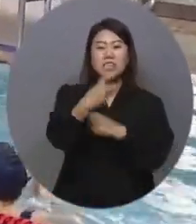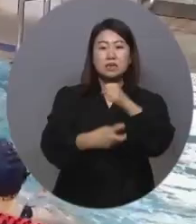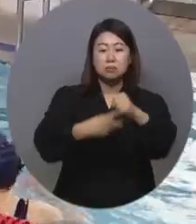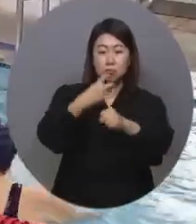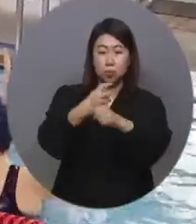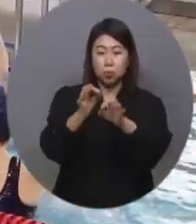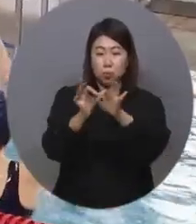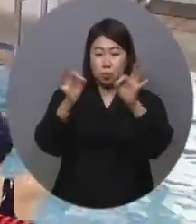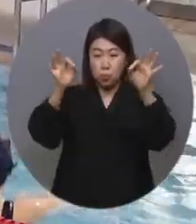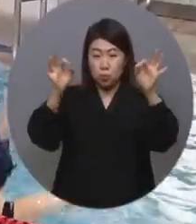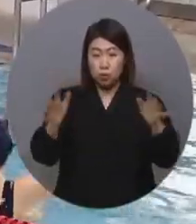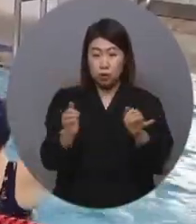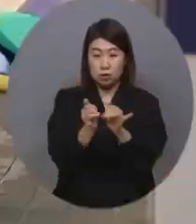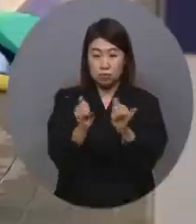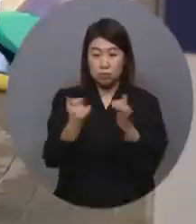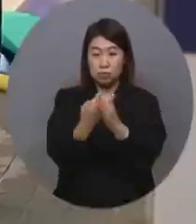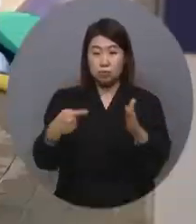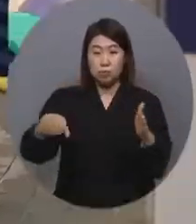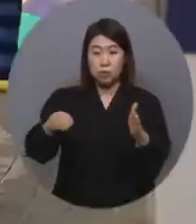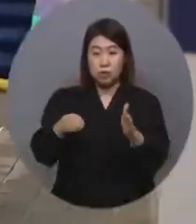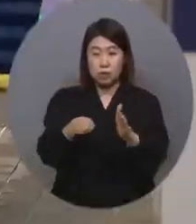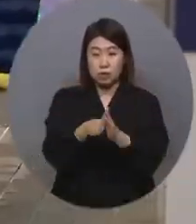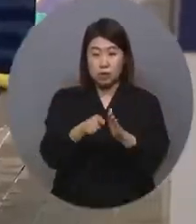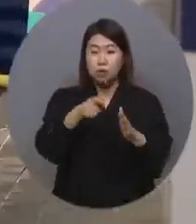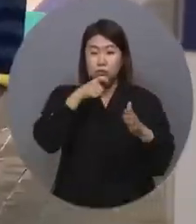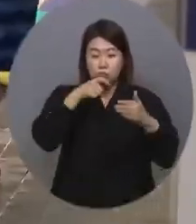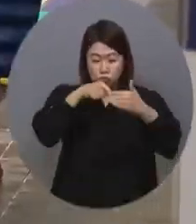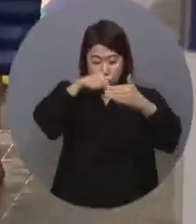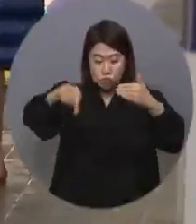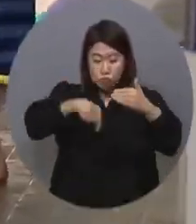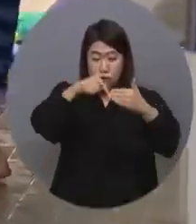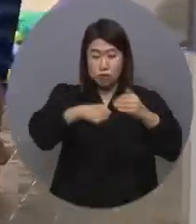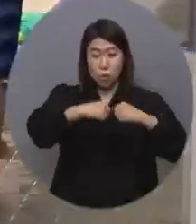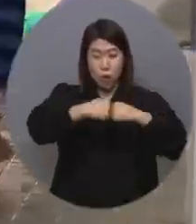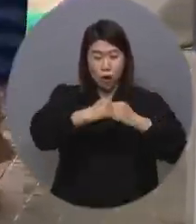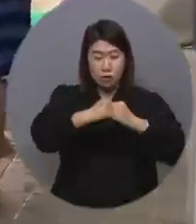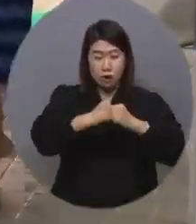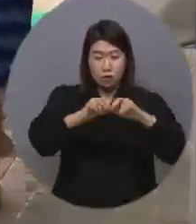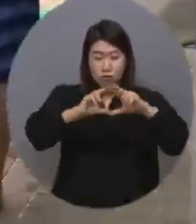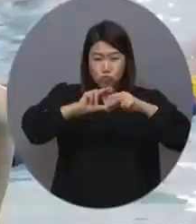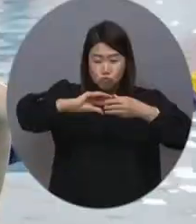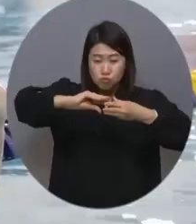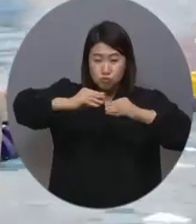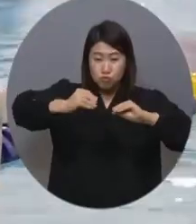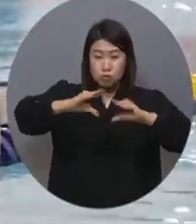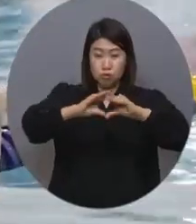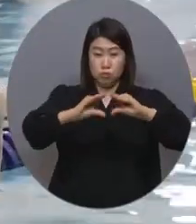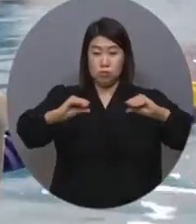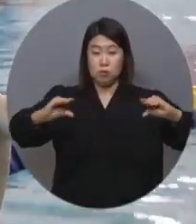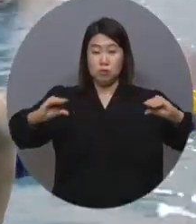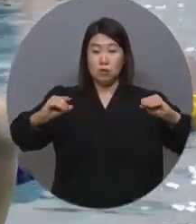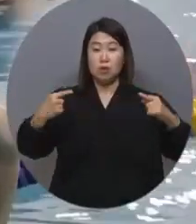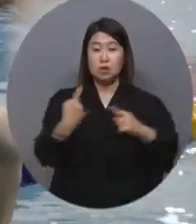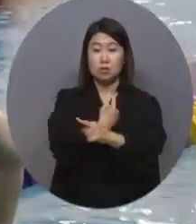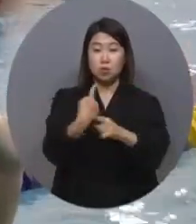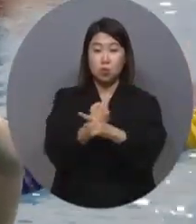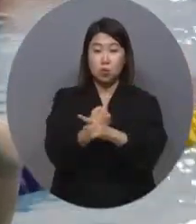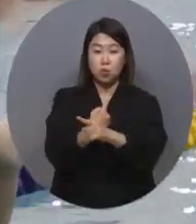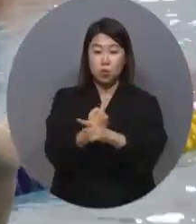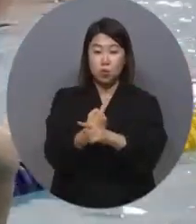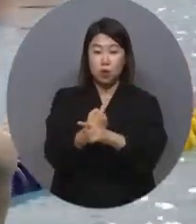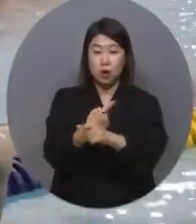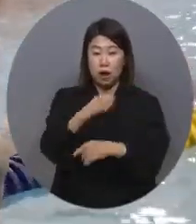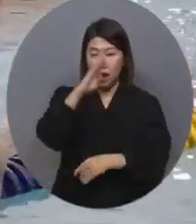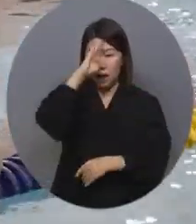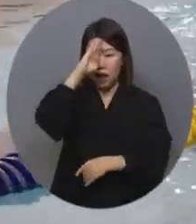이혼 국민대상 프로그램으로 물속에서 전신 관절과 근육을 부드럽게 움직이며 관절치유와 통증 감소